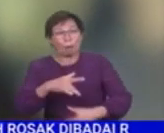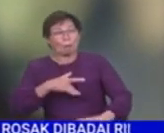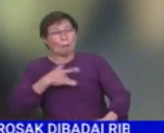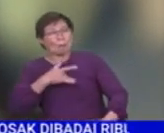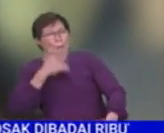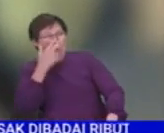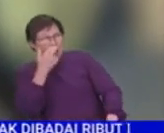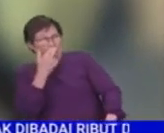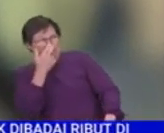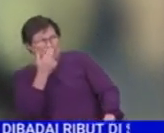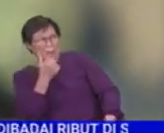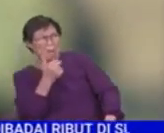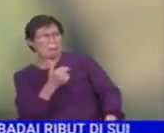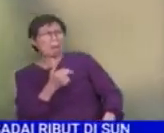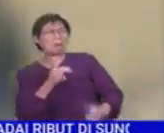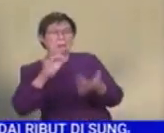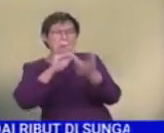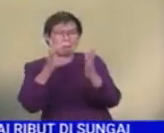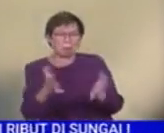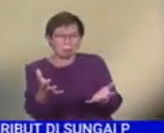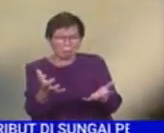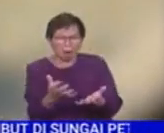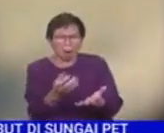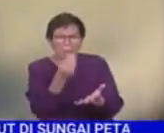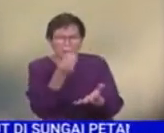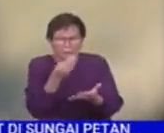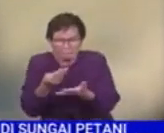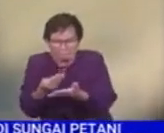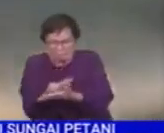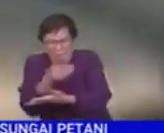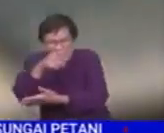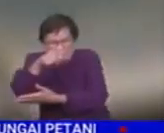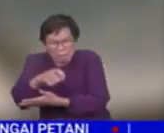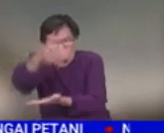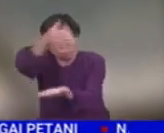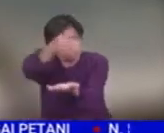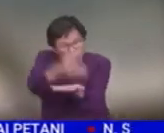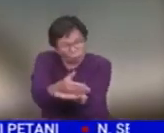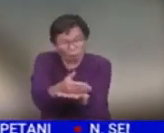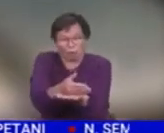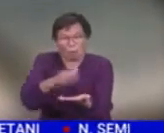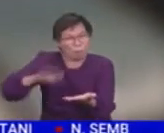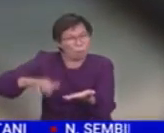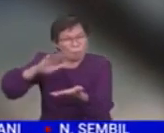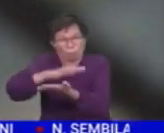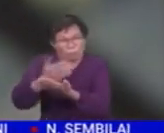aneh warganet yang mahu hidangan makanan mentah perlu dihentikan.